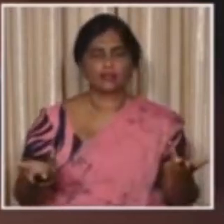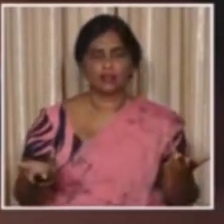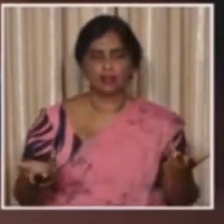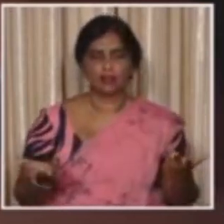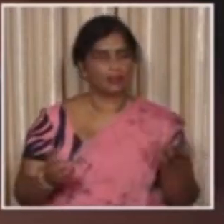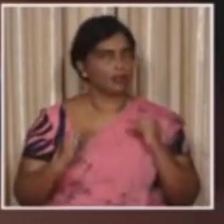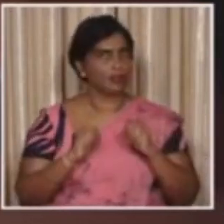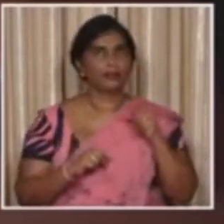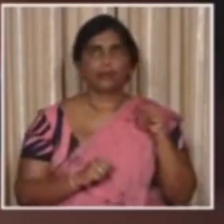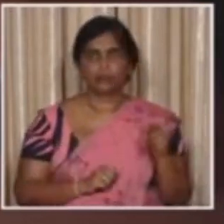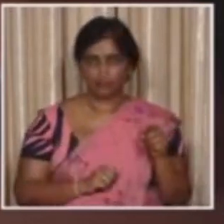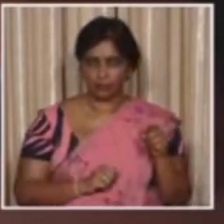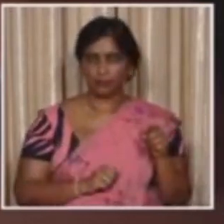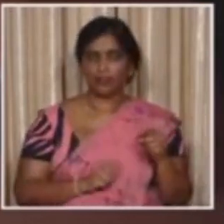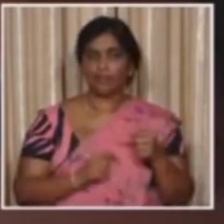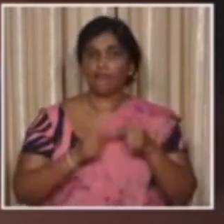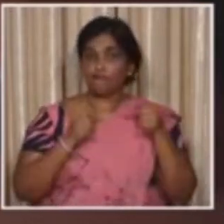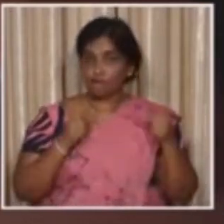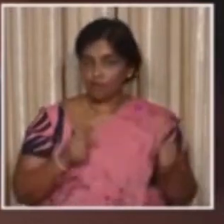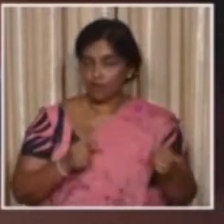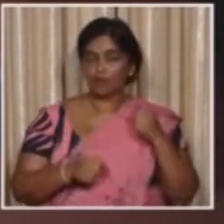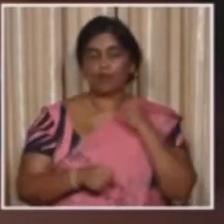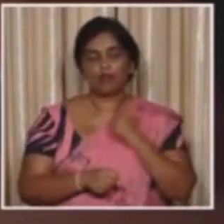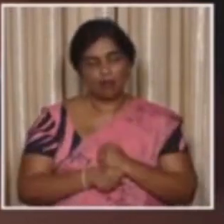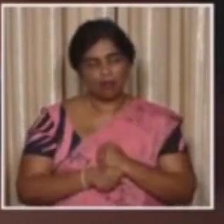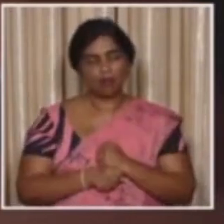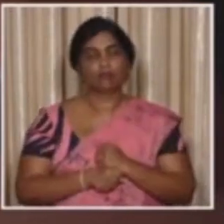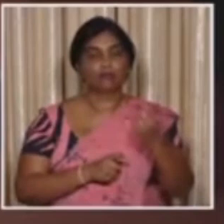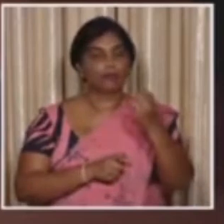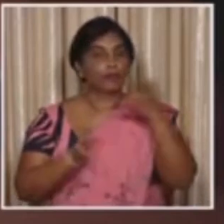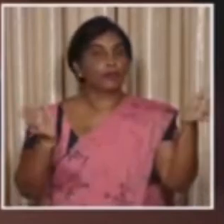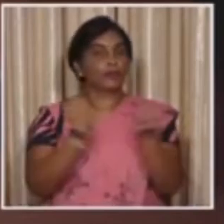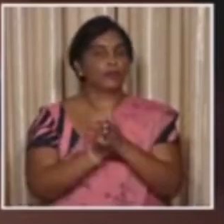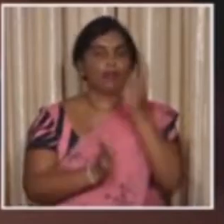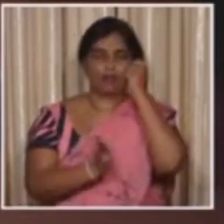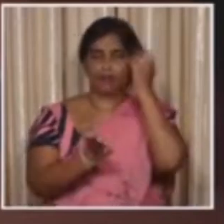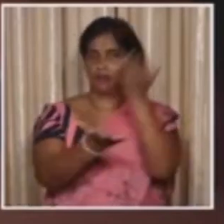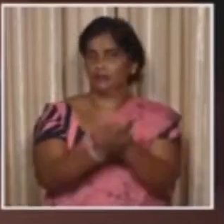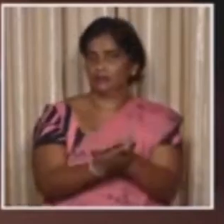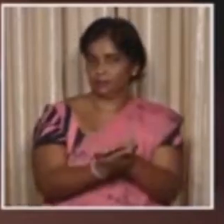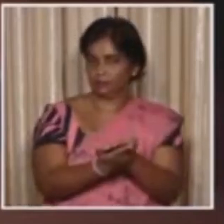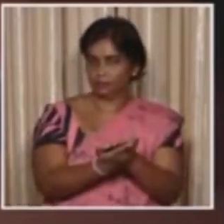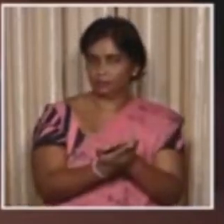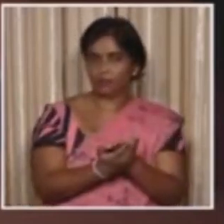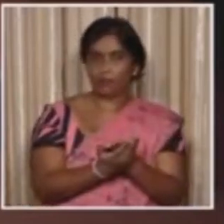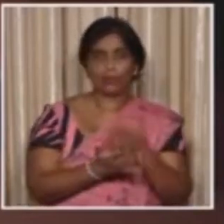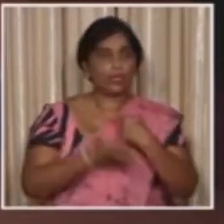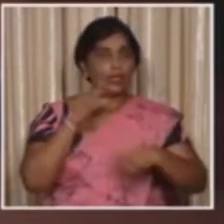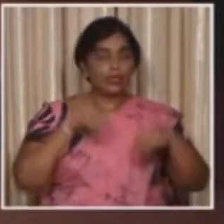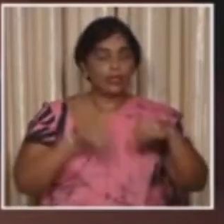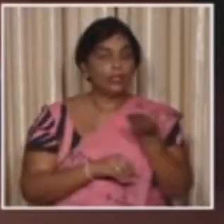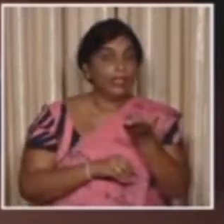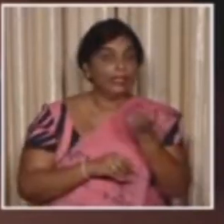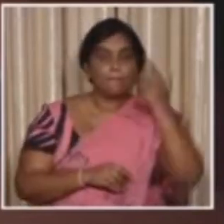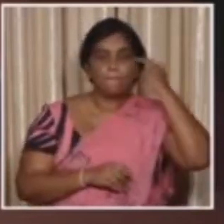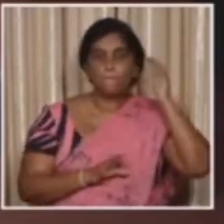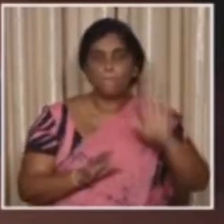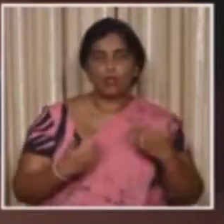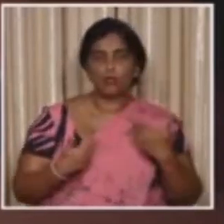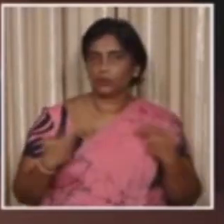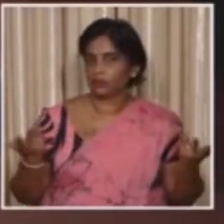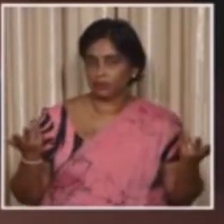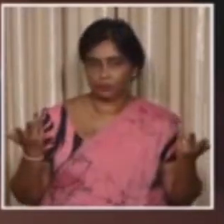Muka deh, ek vipaksya tanduat, ek abad dua gini pun yojana apa? Kau ruwet candya kili wikin apa lapor tuh kapisatu tuh